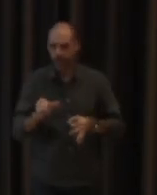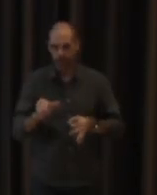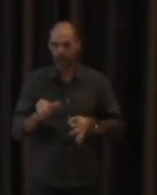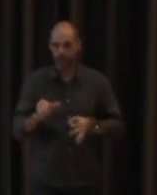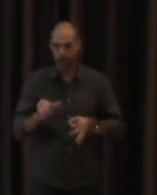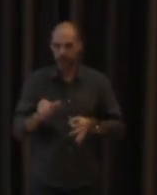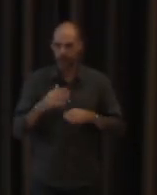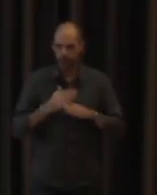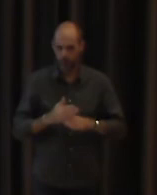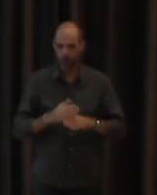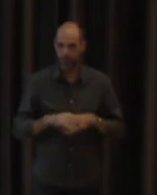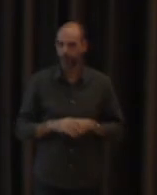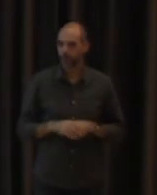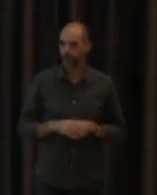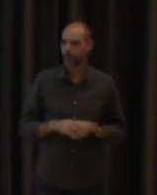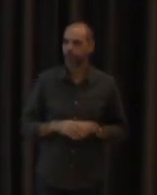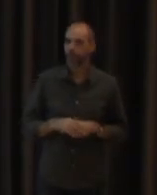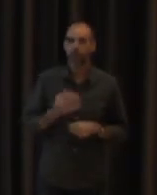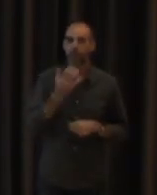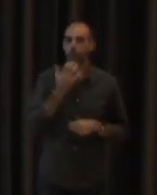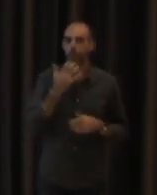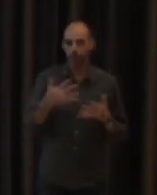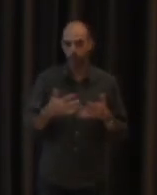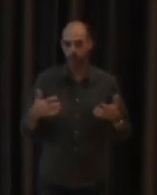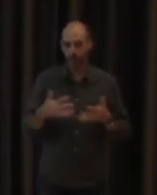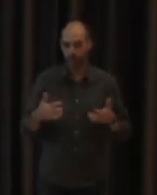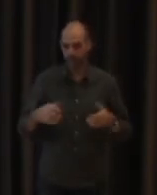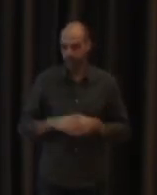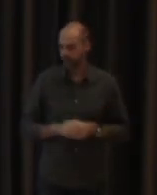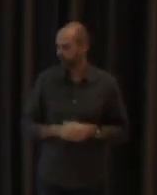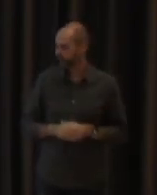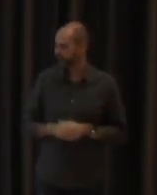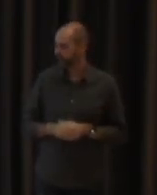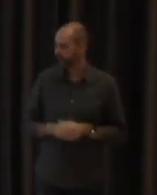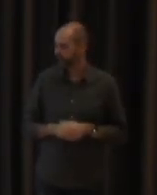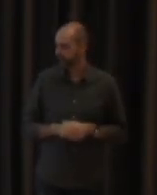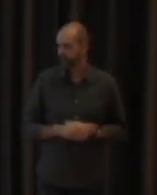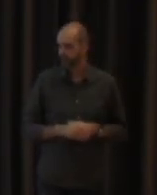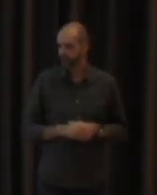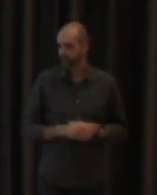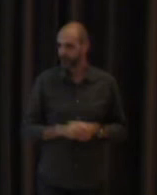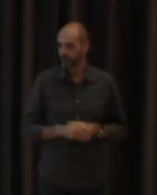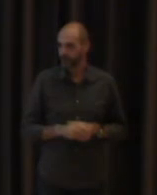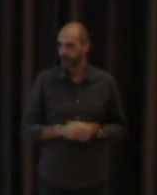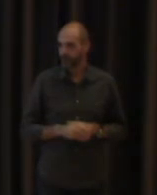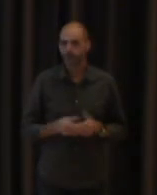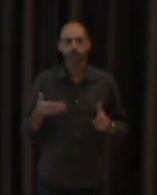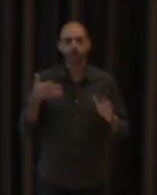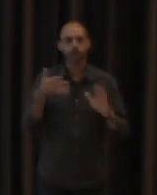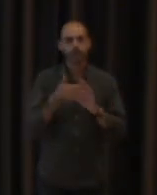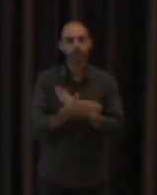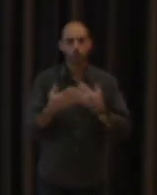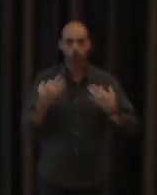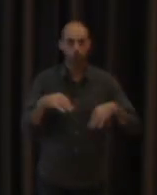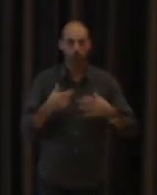de l'emissor o del receptor. És el que tenim ara aquí. Fixeu-vos en el significat normal